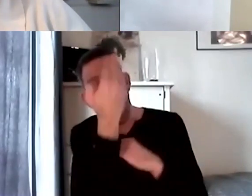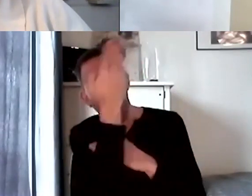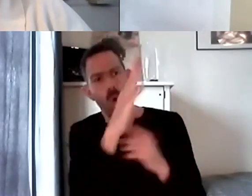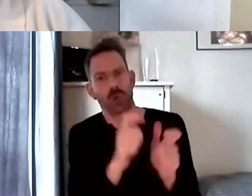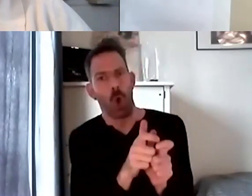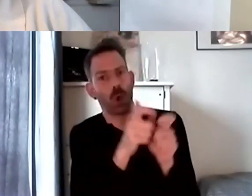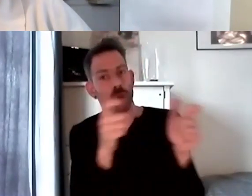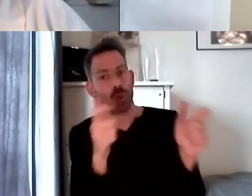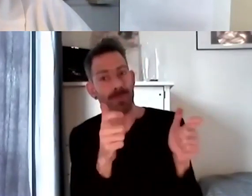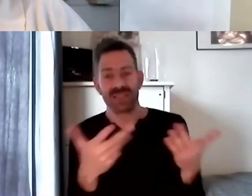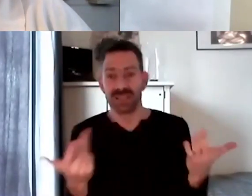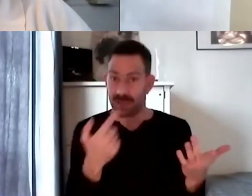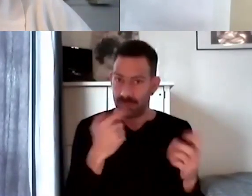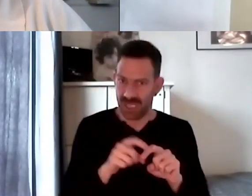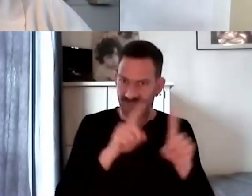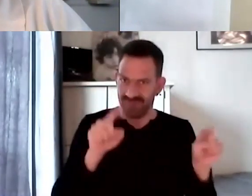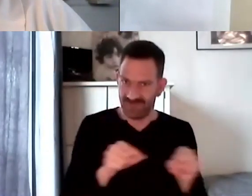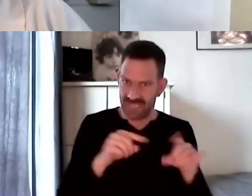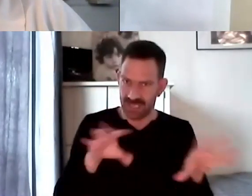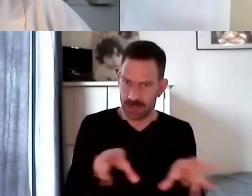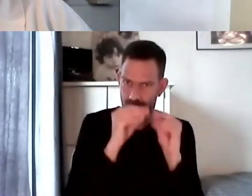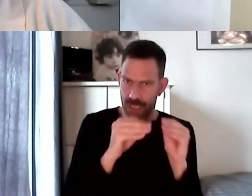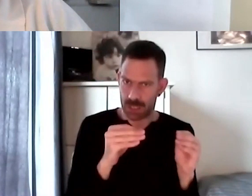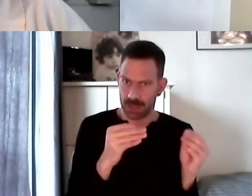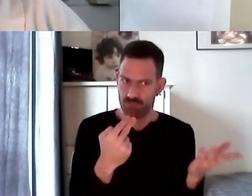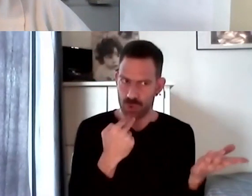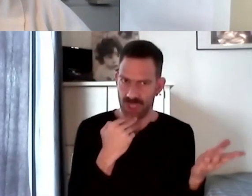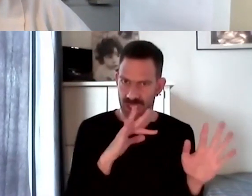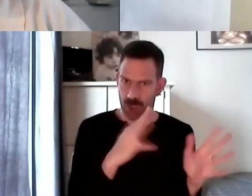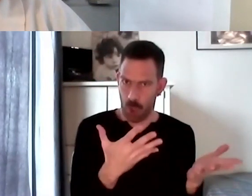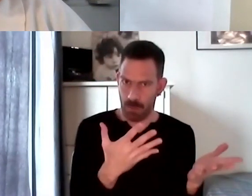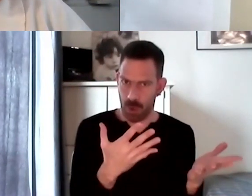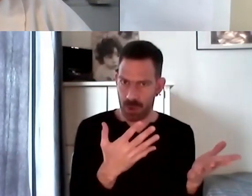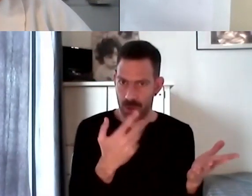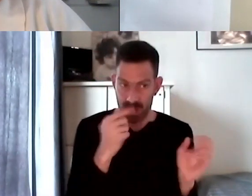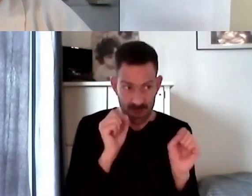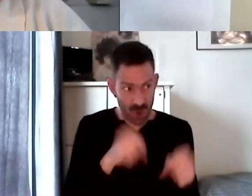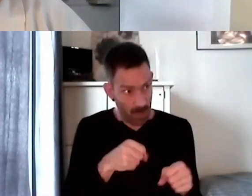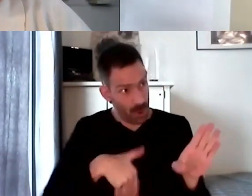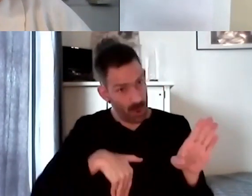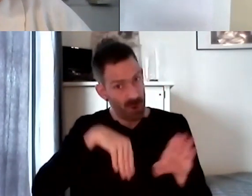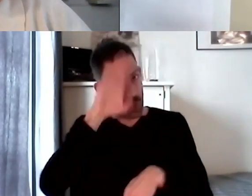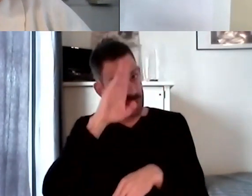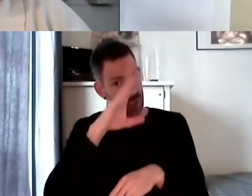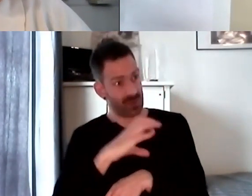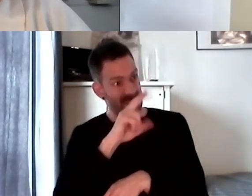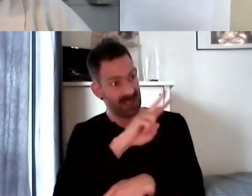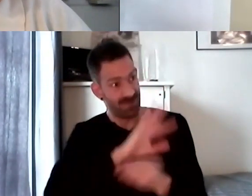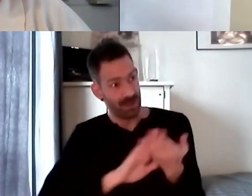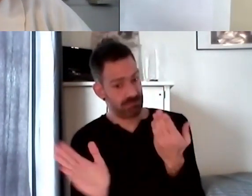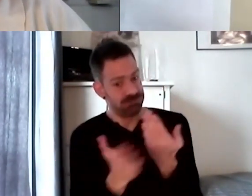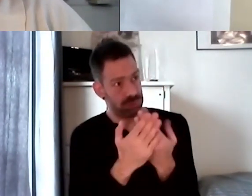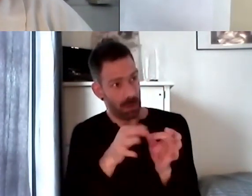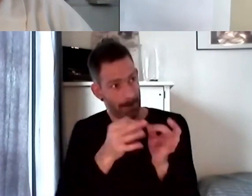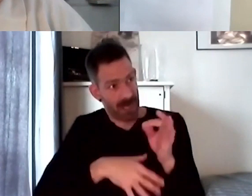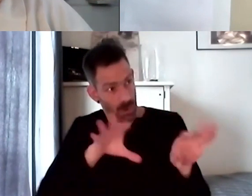utilise-t-on la fiche de synthèse du bilan? Est-ce qu'on peut judicieux de la joindre à sa candidature quand on postule quelque